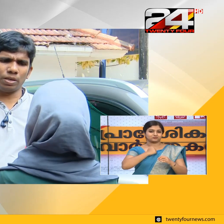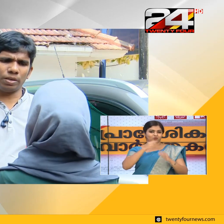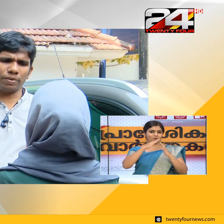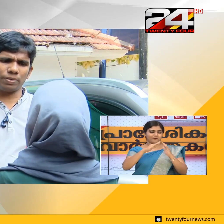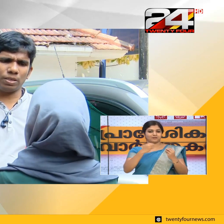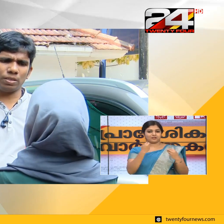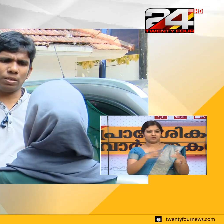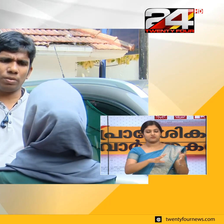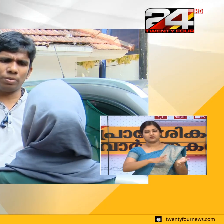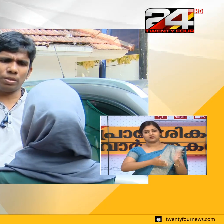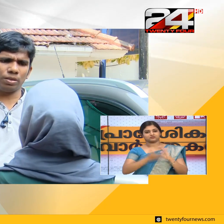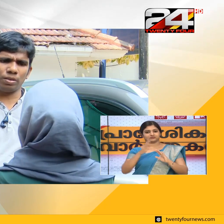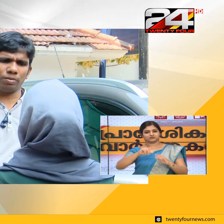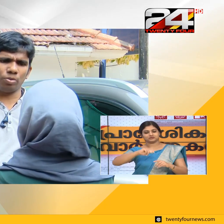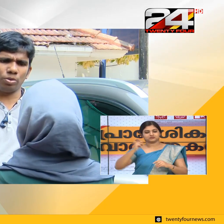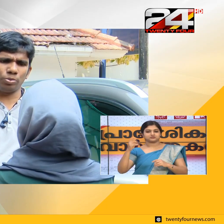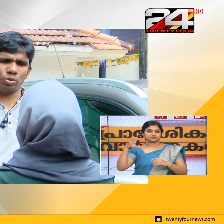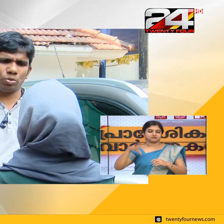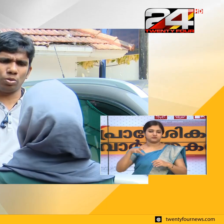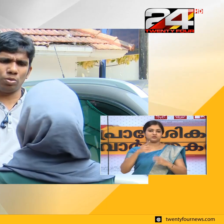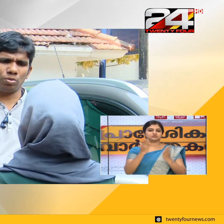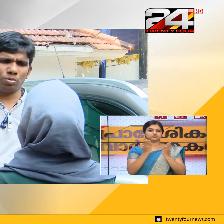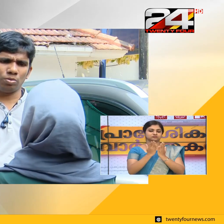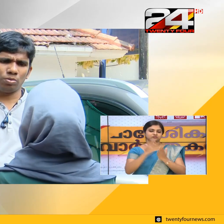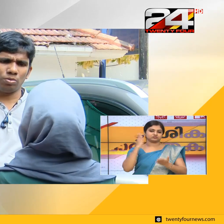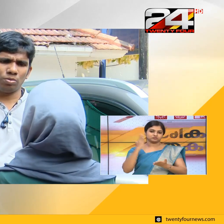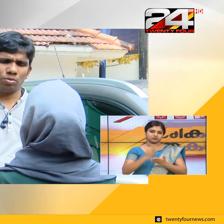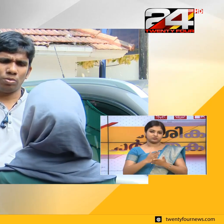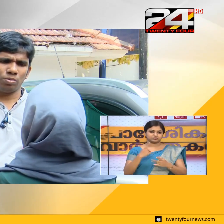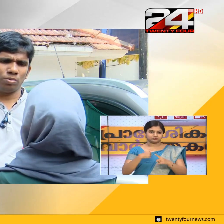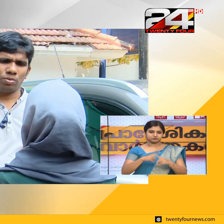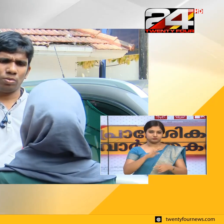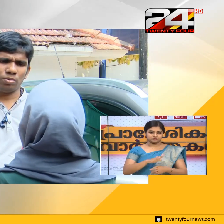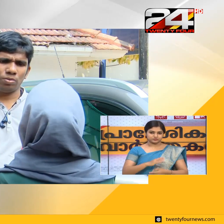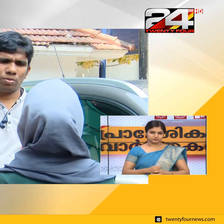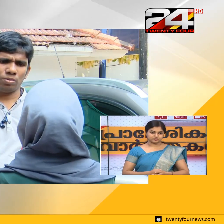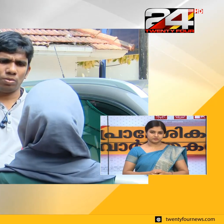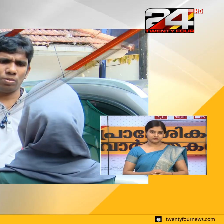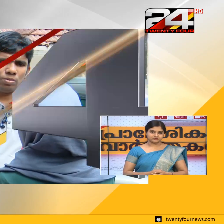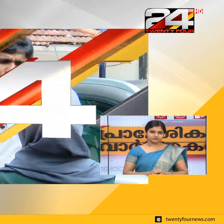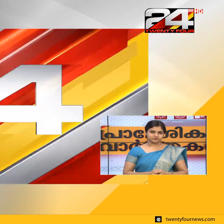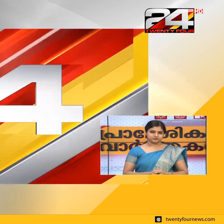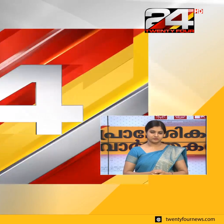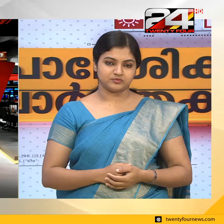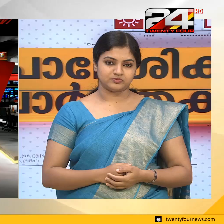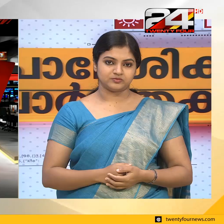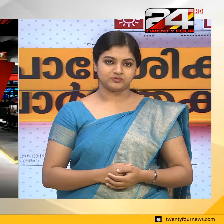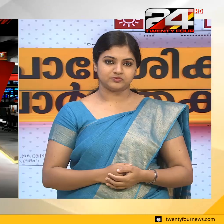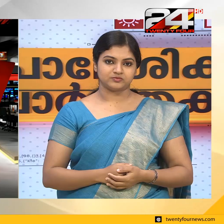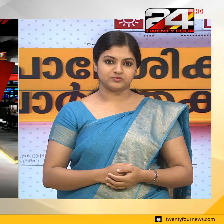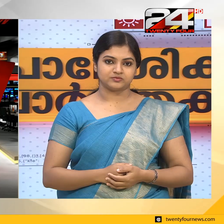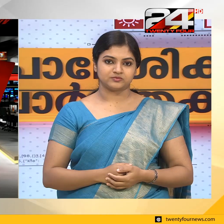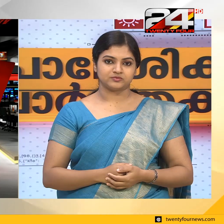മാത്രമല്ല ഇതോടെ പെൺകുട്ടി പഠനവും ഉപേക്ഷിച്ചു. സഹിൻ ആന്റണി, 24, കൊച്ചി.